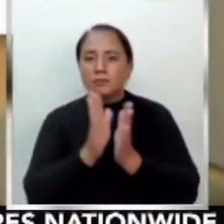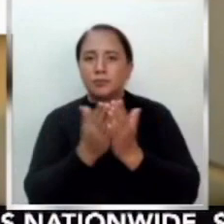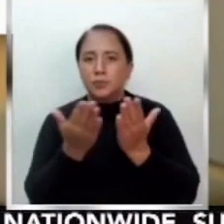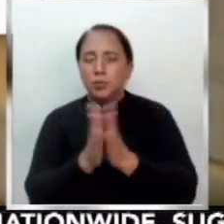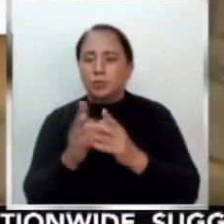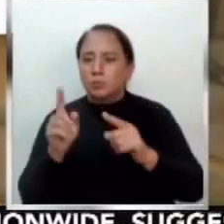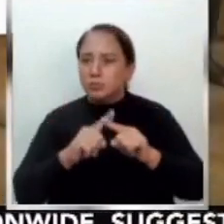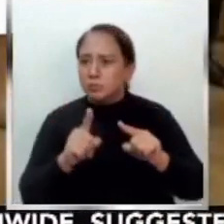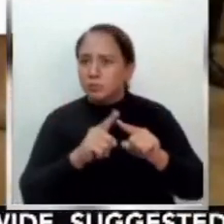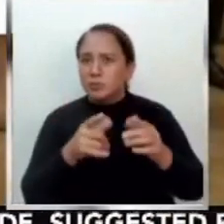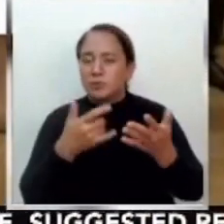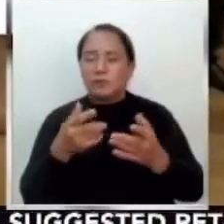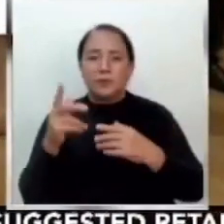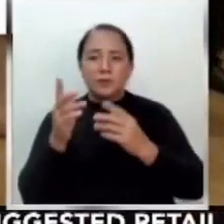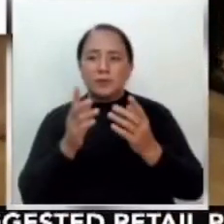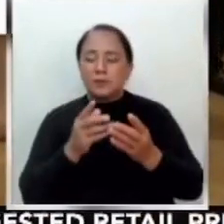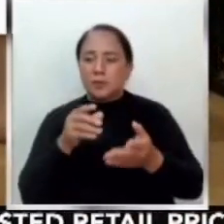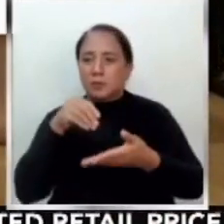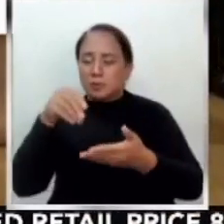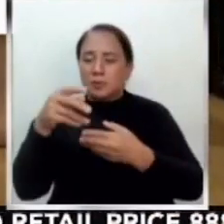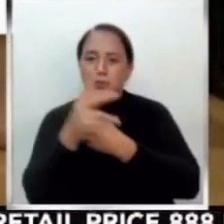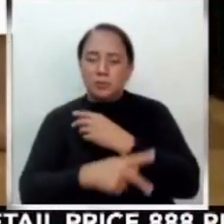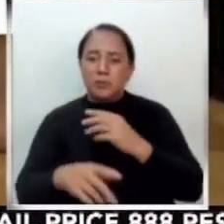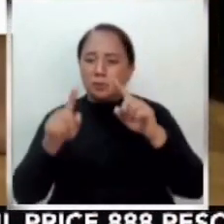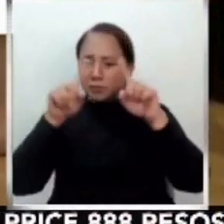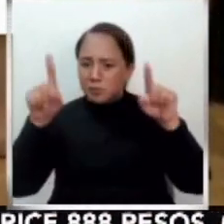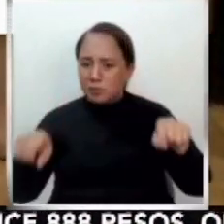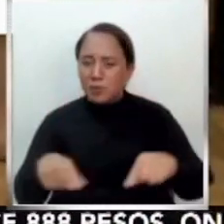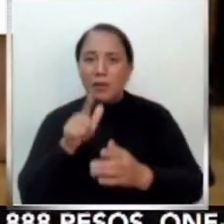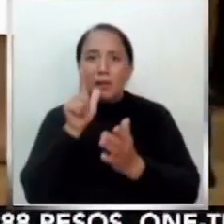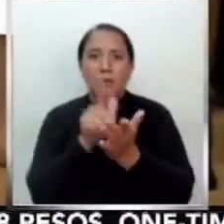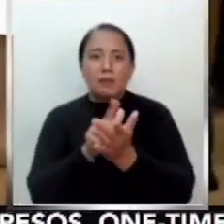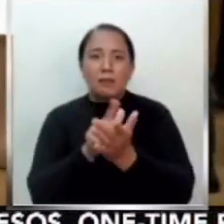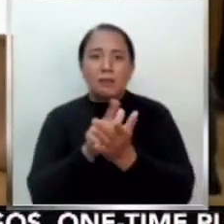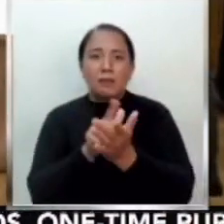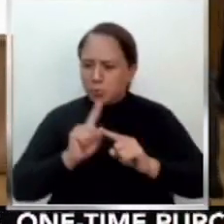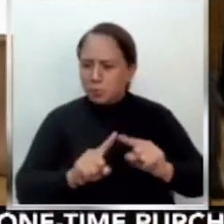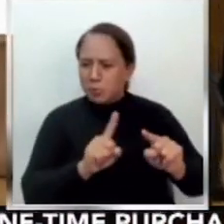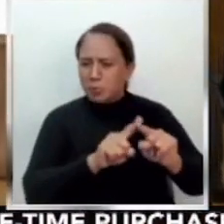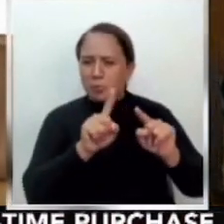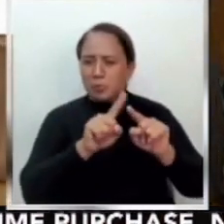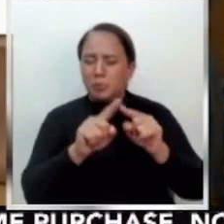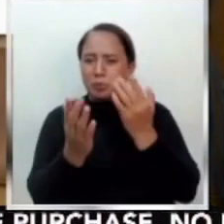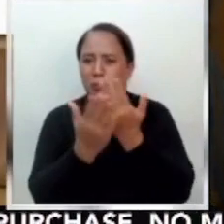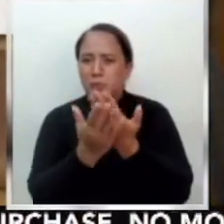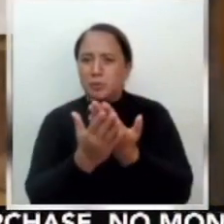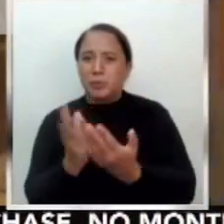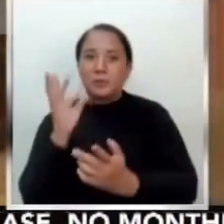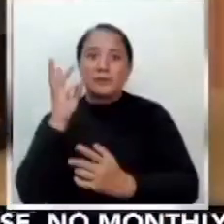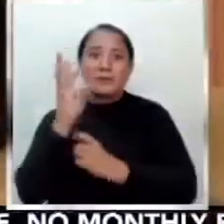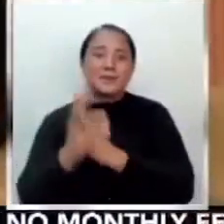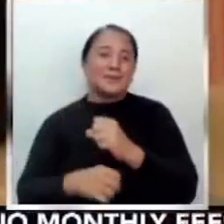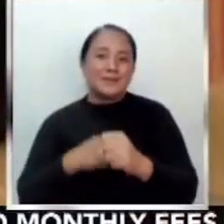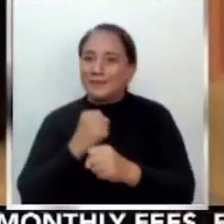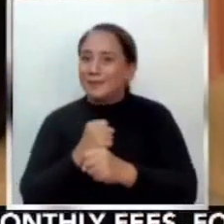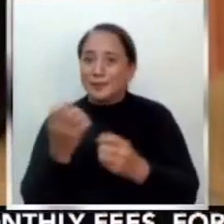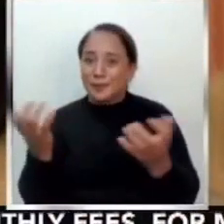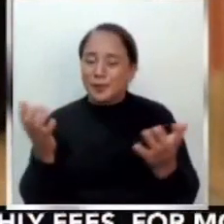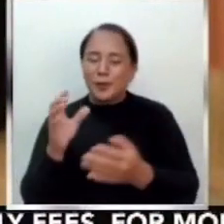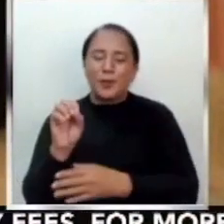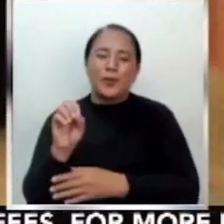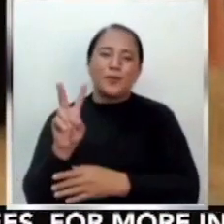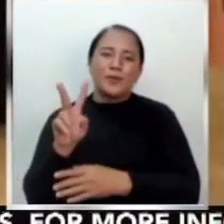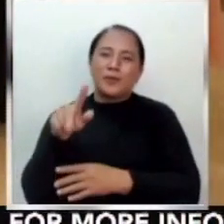sa probinsya, plake, mga sulat at iba pa ang kanilang naipon sa loob ng 6 na taon sa OVP. Ngayong huling buwan niya